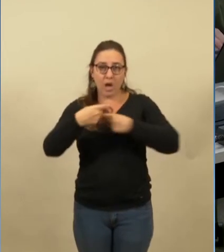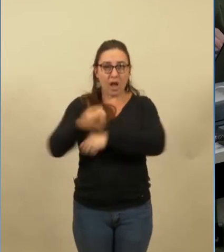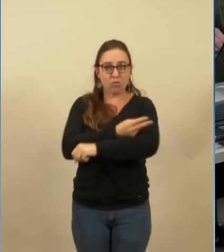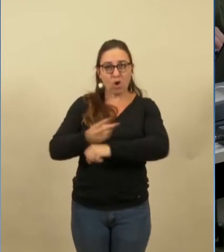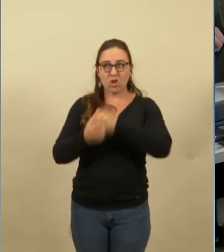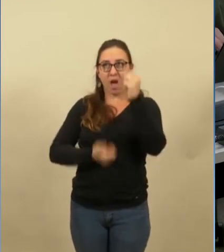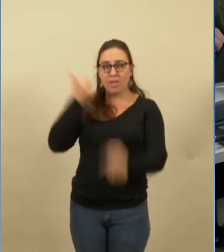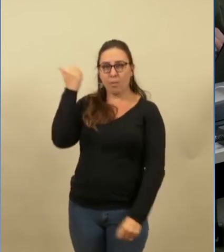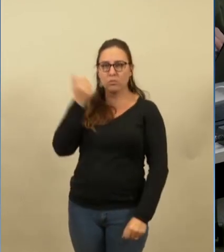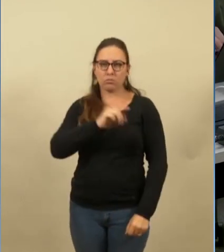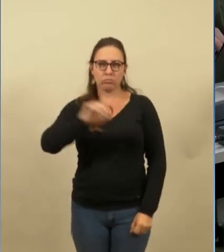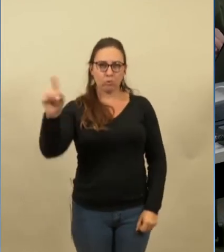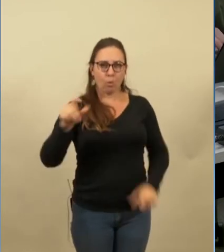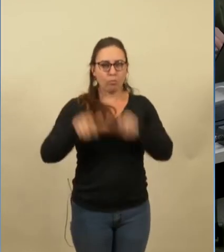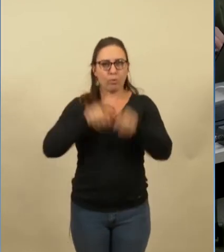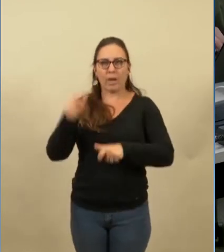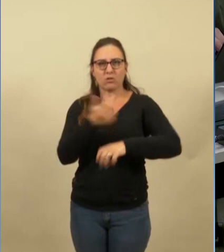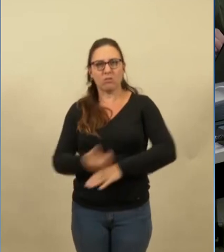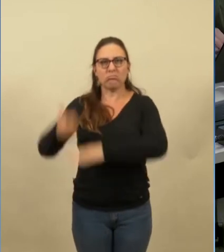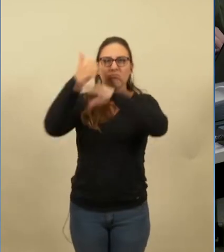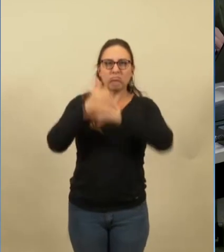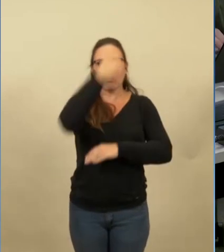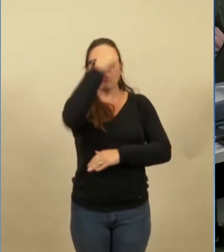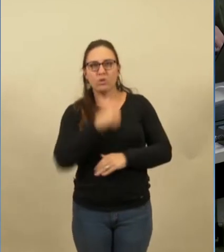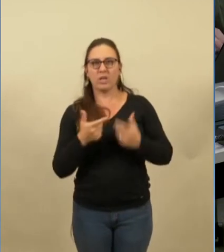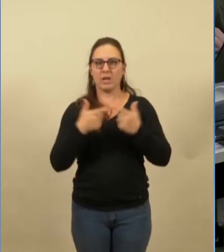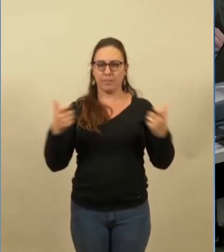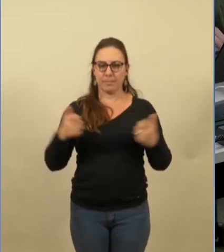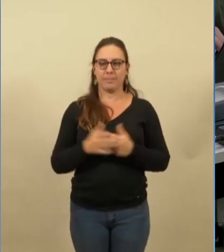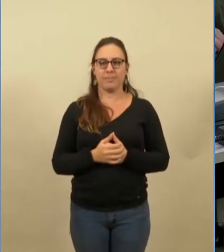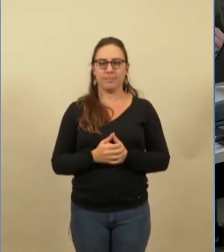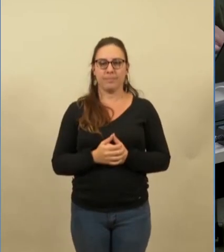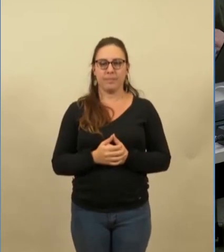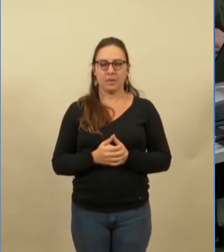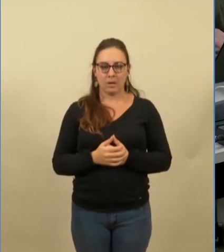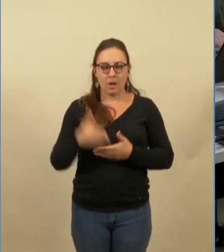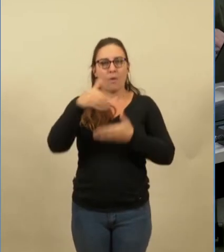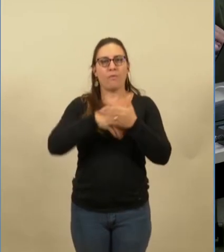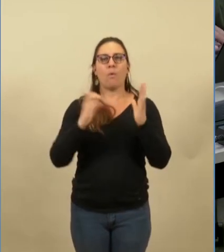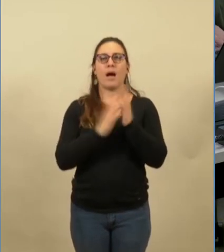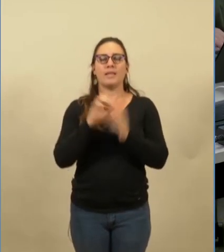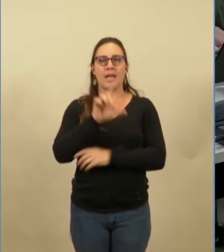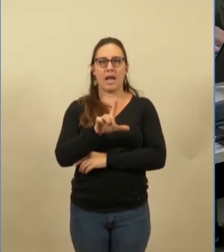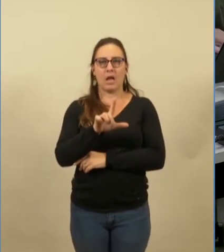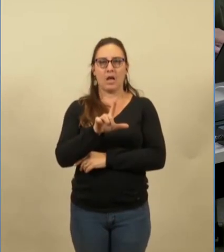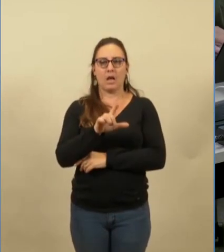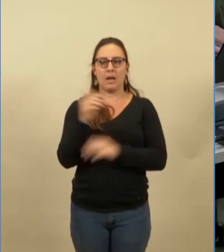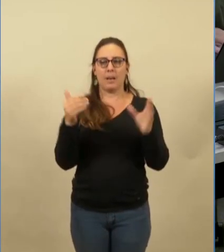l'indépendance des responsables d'équipements donc sur le fond l'article L